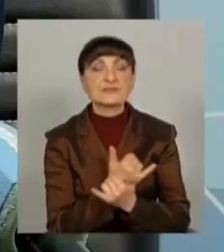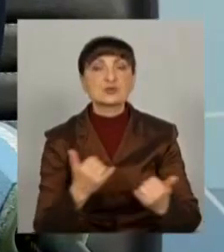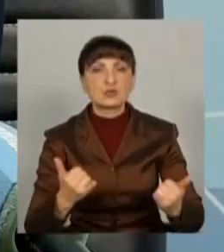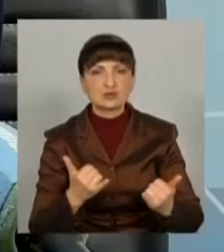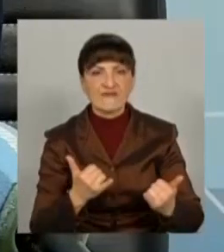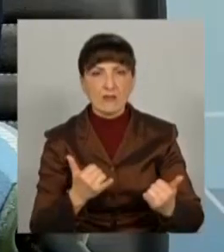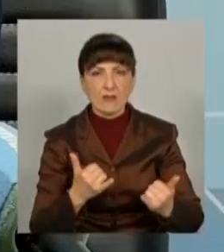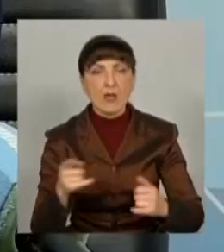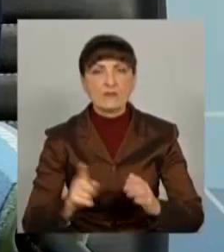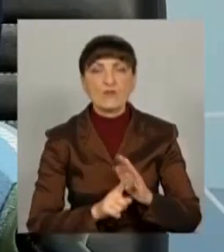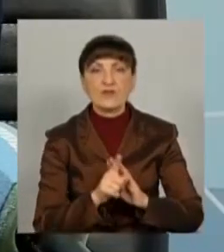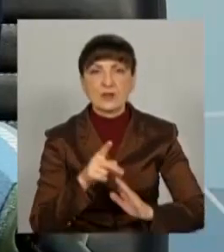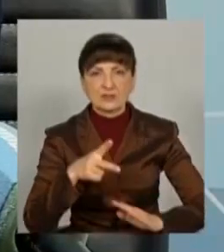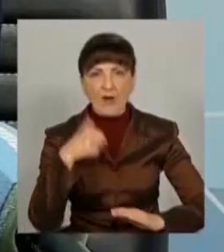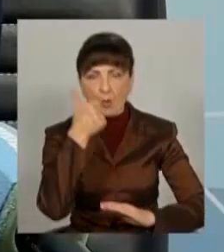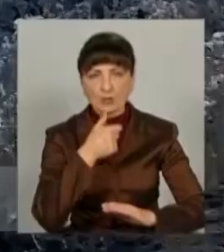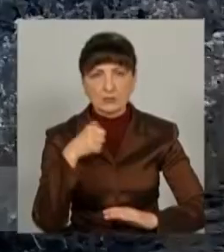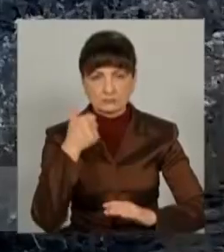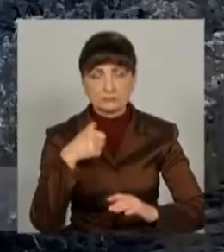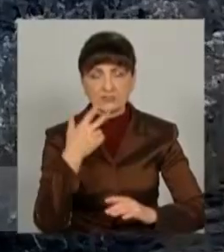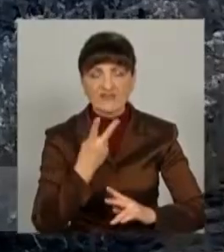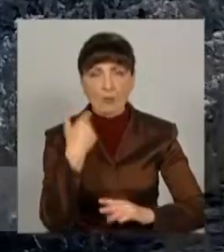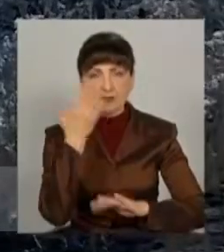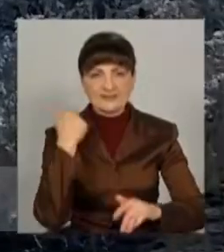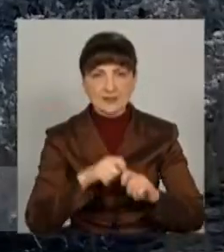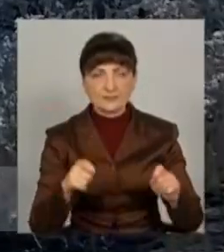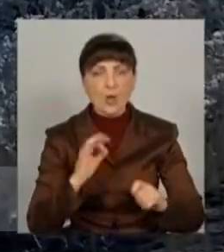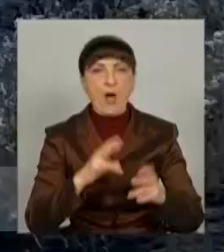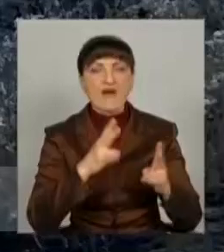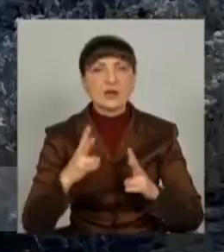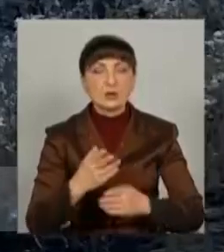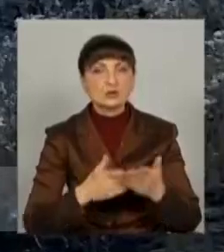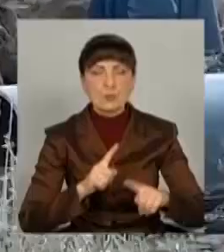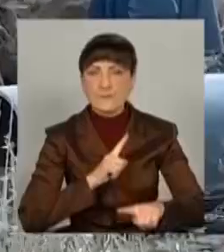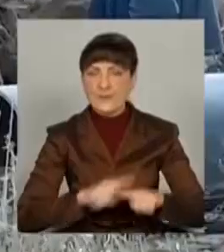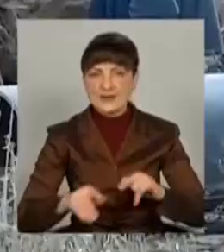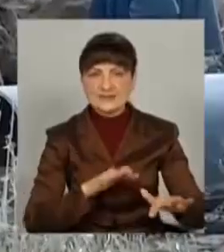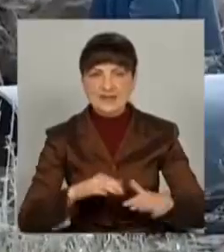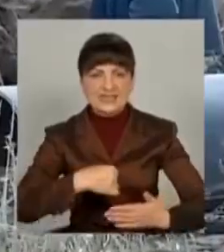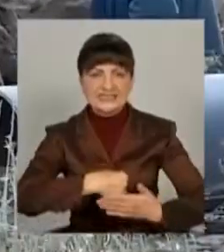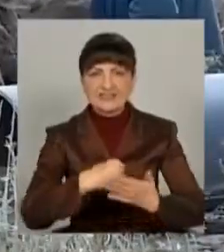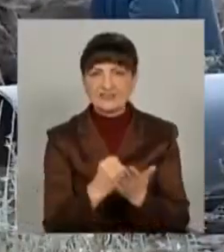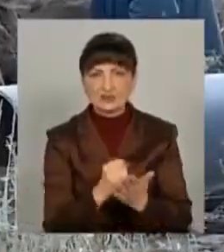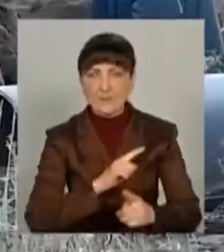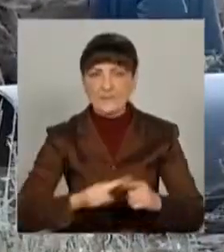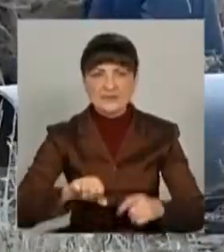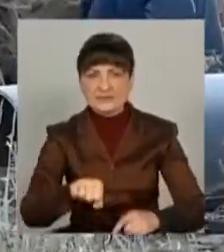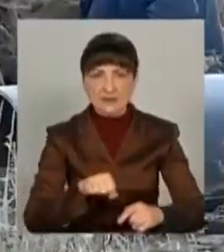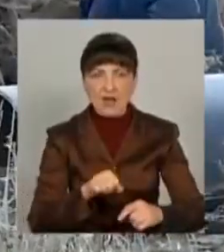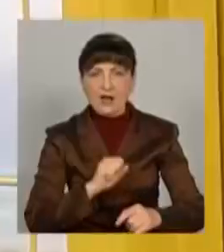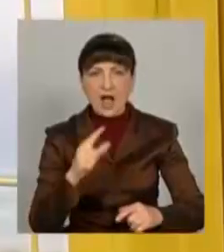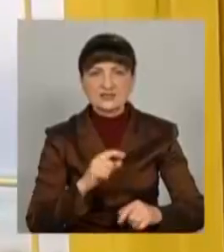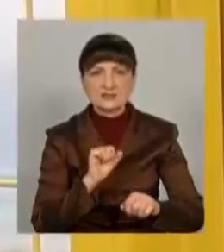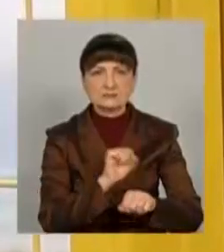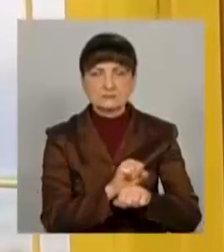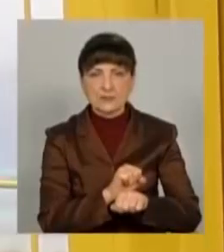обслуживании. Его ввели 2 года назад. Но аварийные службы среагировали оперативно. Задвижку быстро закрыли, подачу газа прекратили,